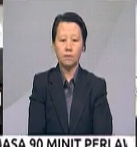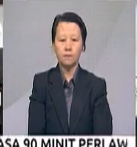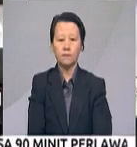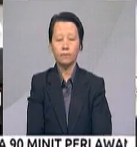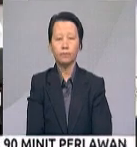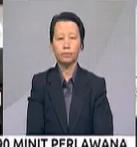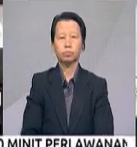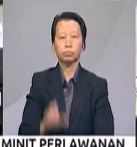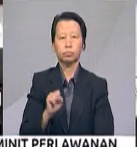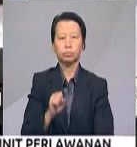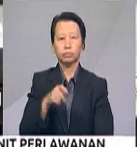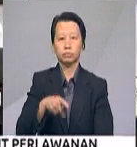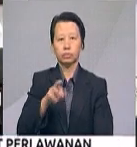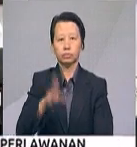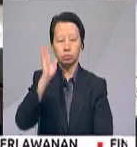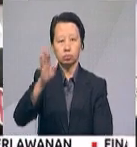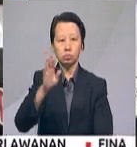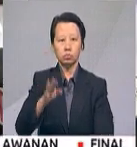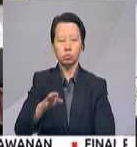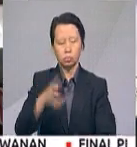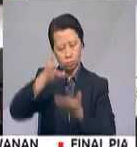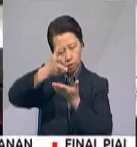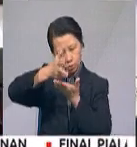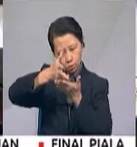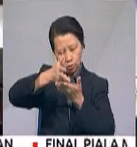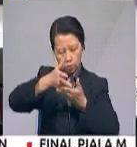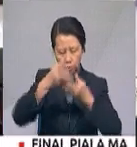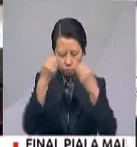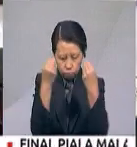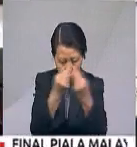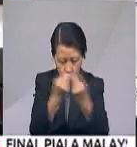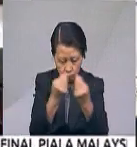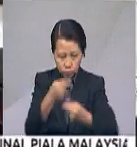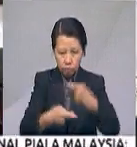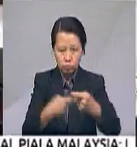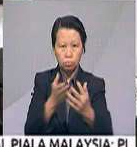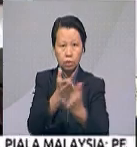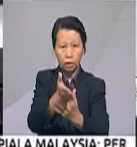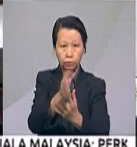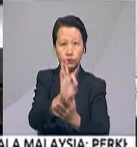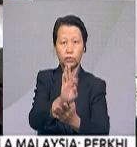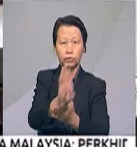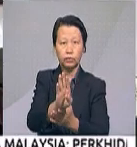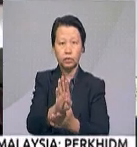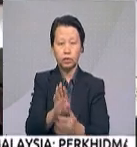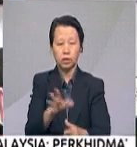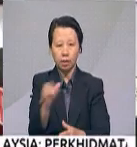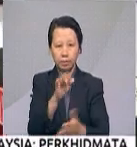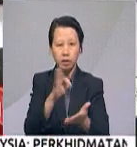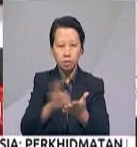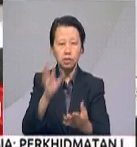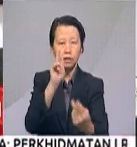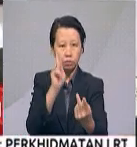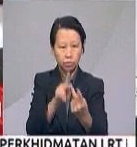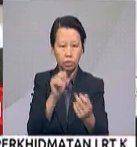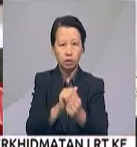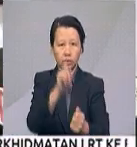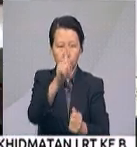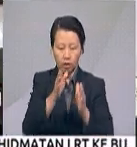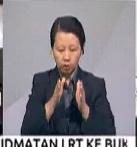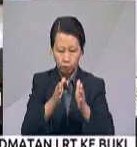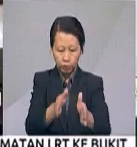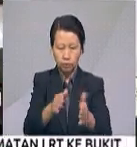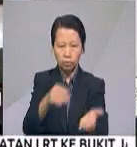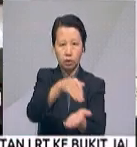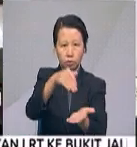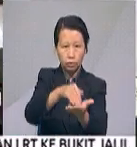SPR akan menyiarkan proses pengiraan undi secara live streaming melalui Facebook dengan mengambil kira kesesuaiannya di satu saluran di pusat